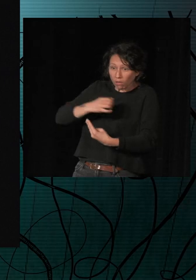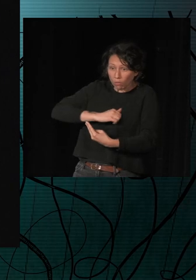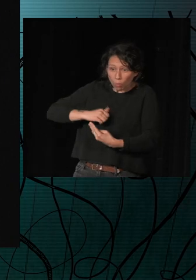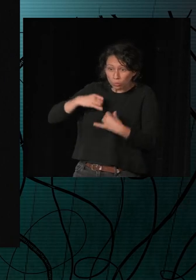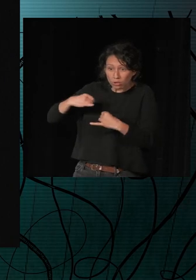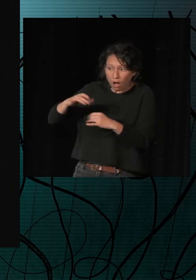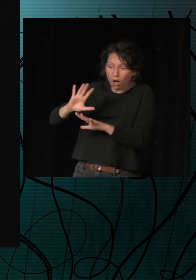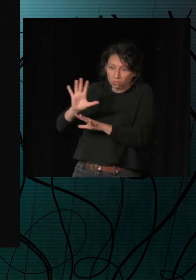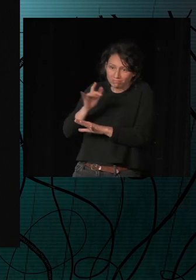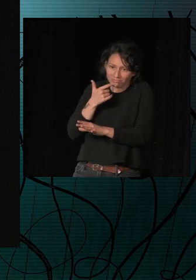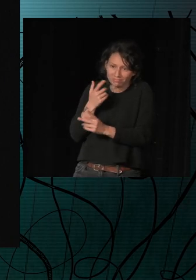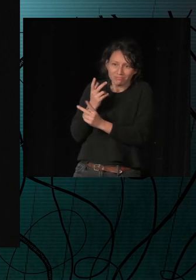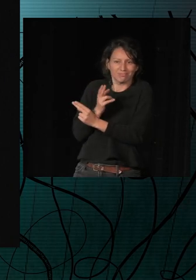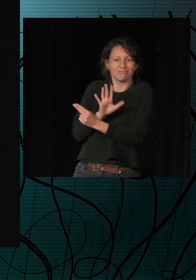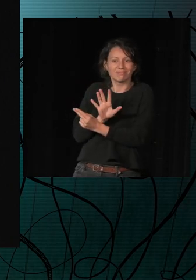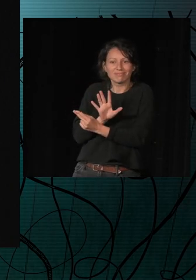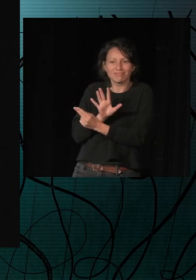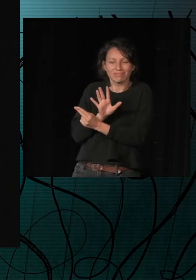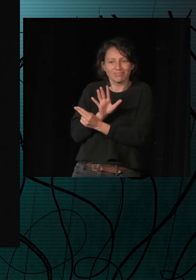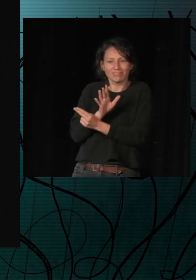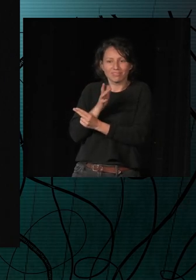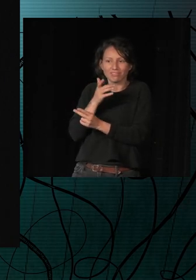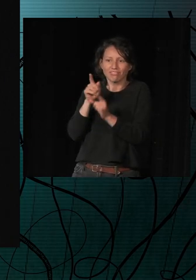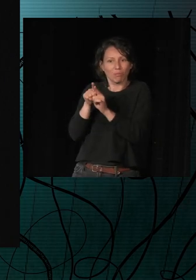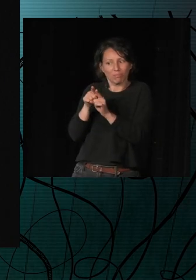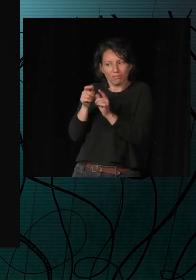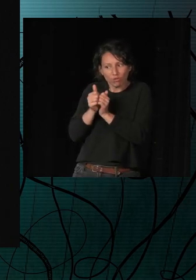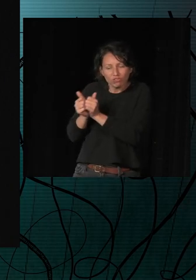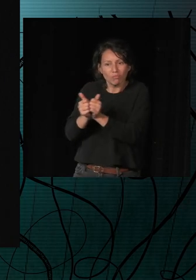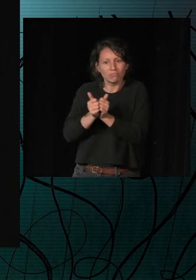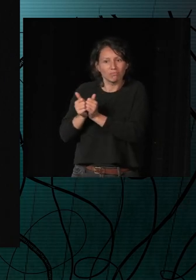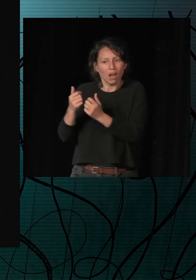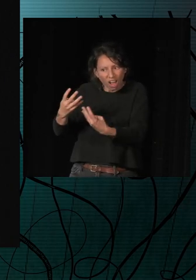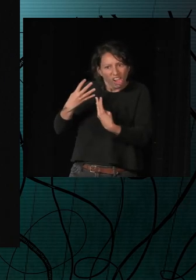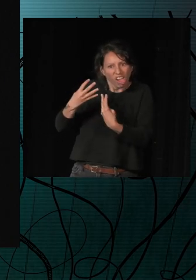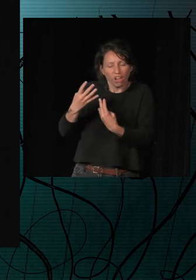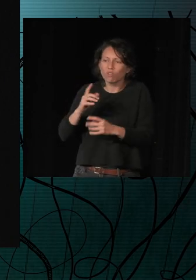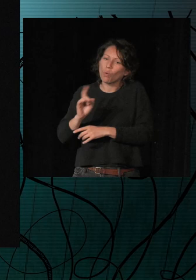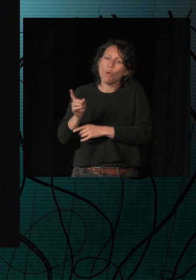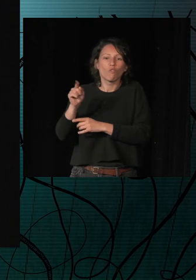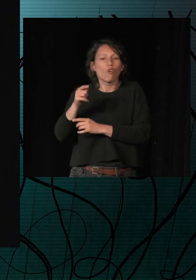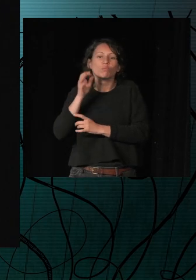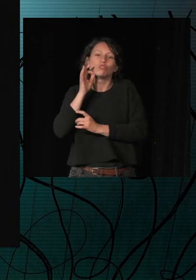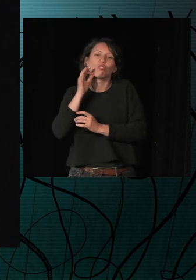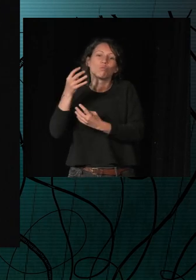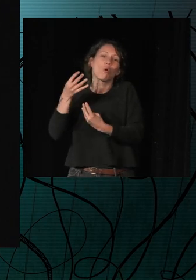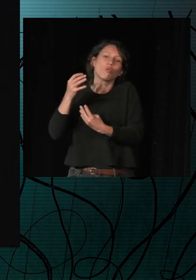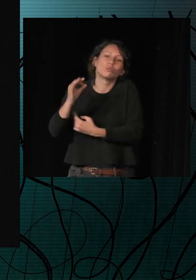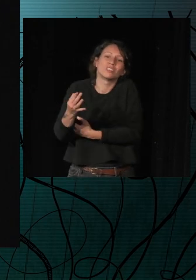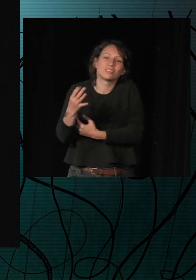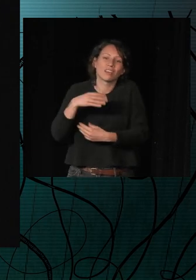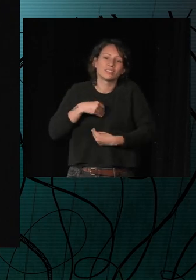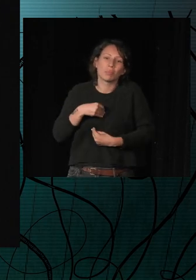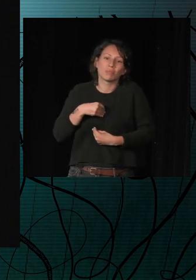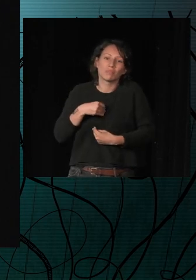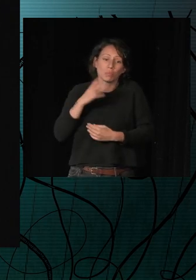est rompu donc donc je pense que c'est pareil dans les jeux il est important justement de de respecter quand même le le joueur ou